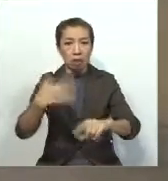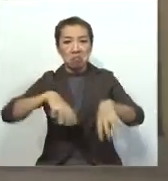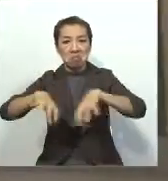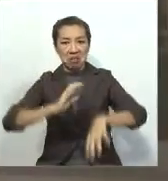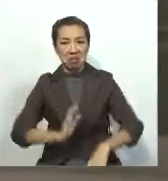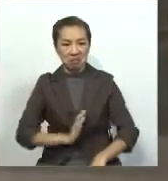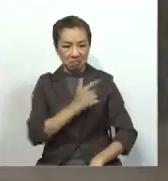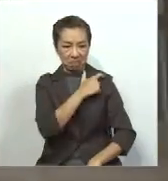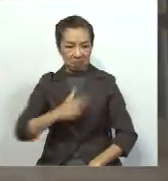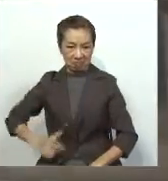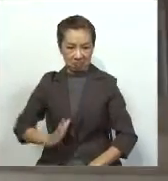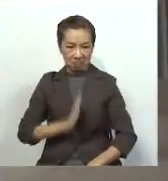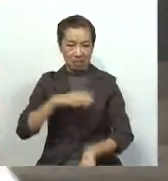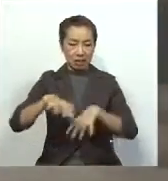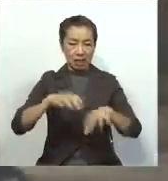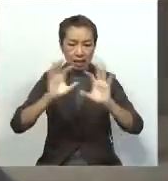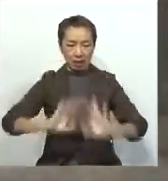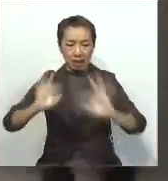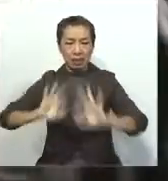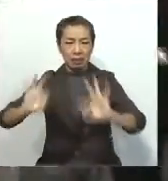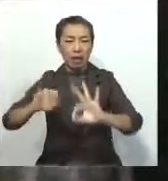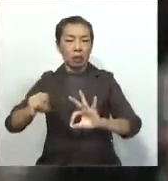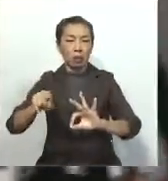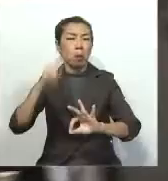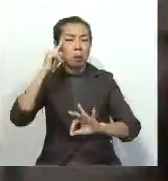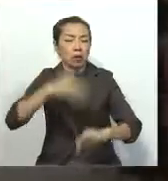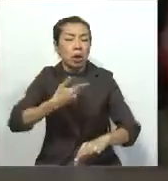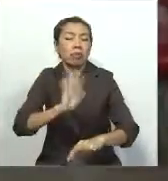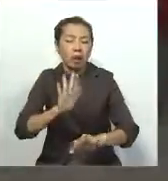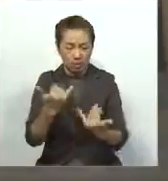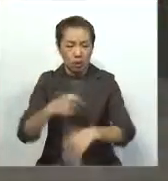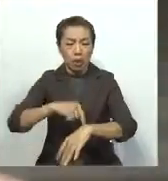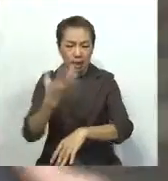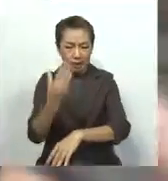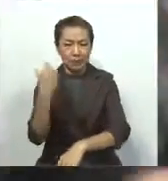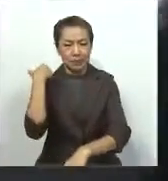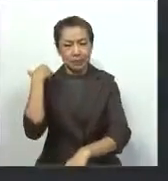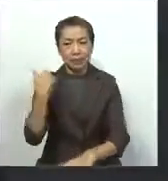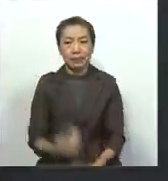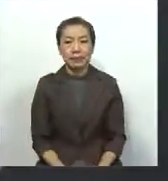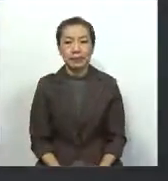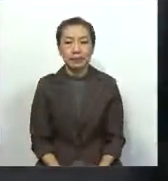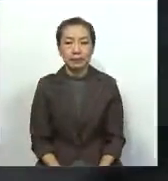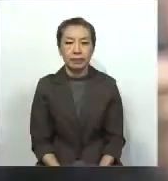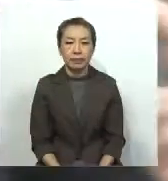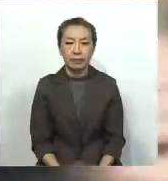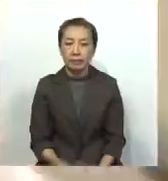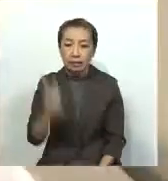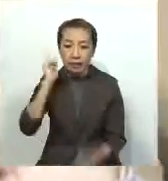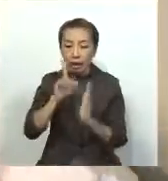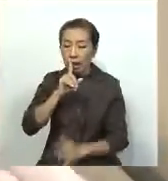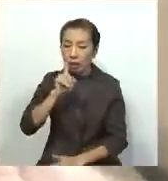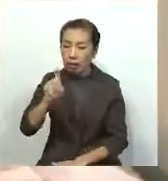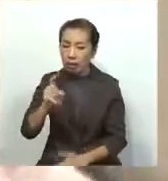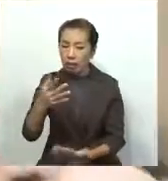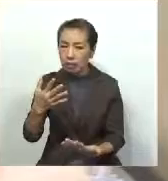สำคัญเนี่ยอย่าเพิ่งยังมีเวลาครับพูดจริงยังมีเวลา การตัดสินใจของเราคือจากอะ